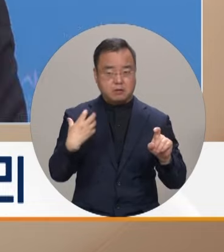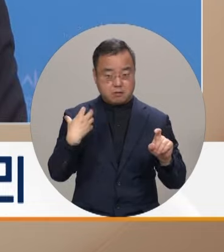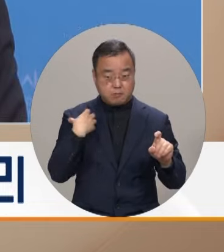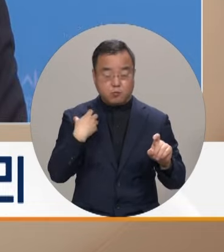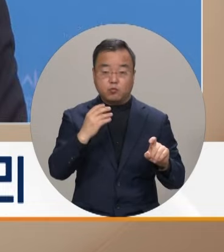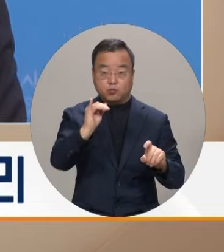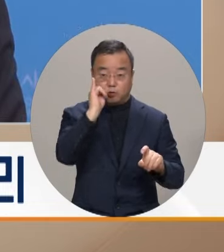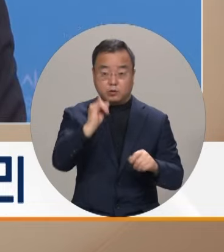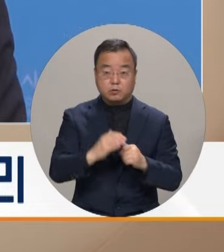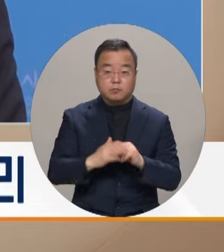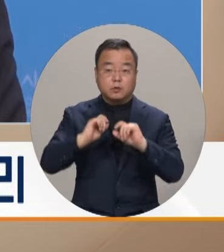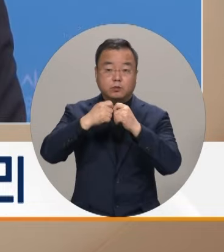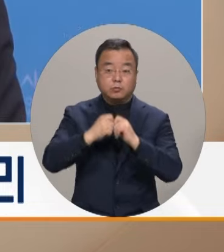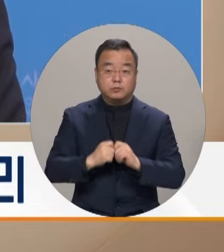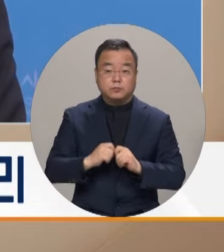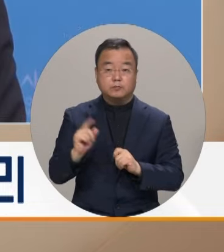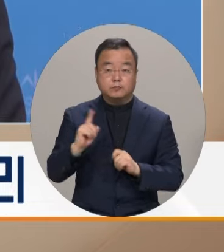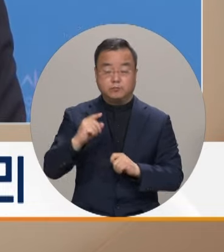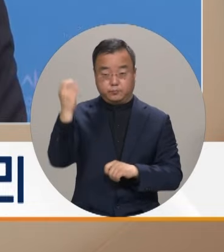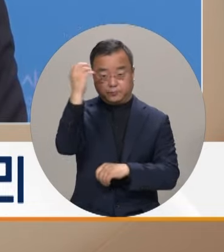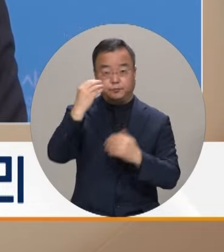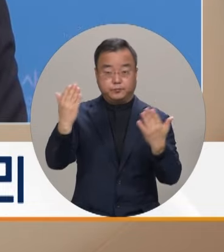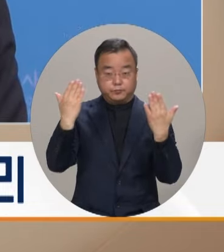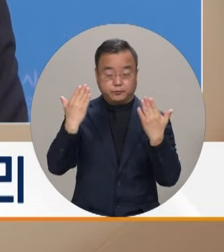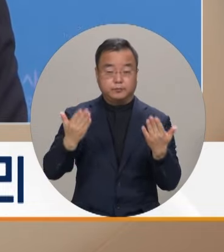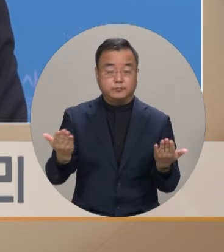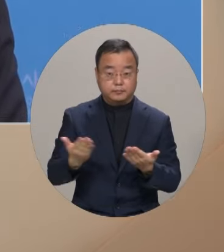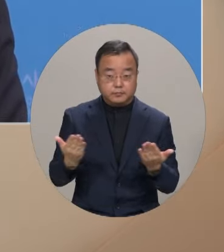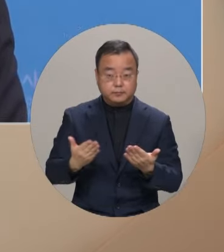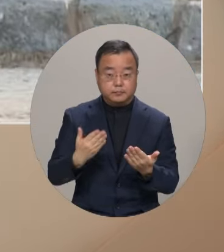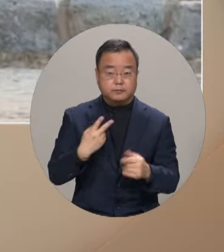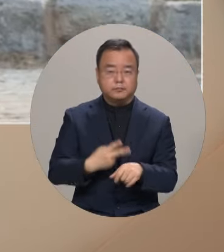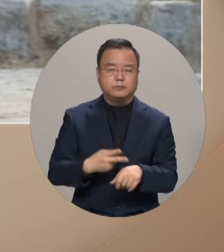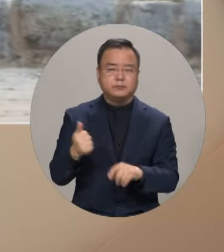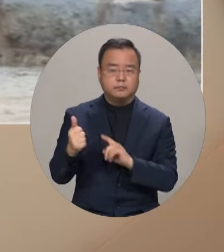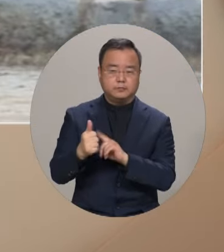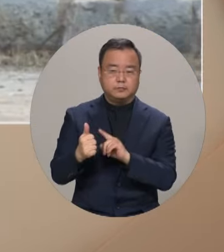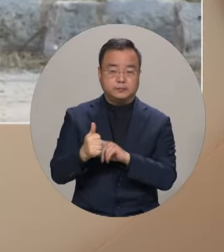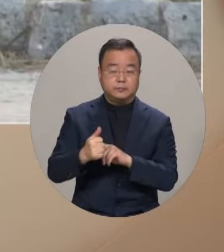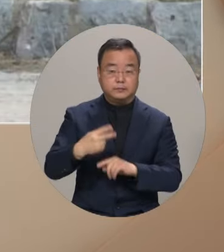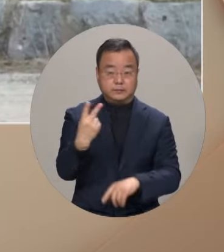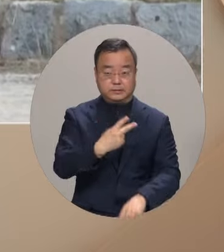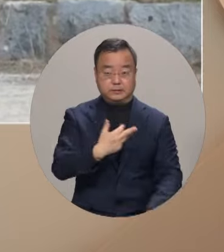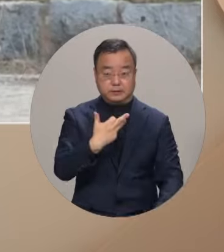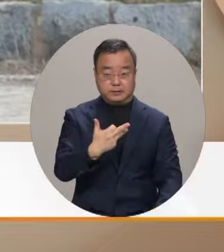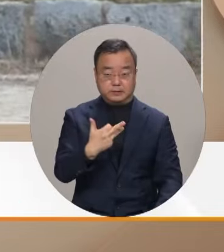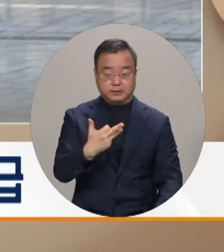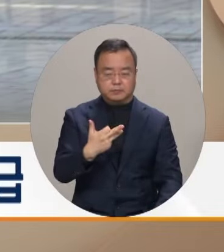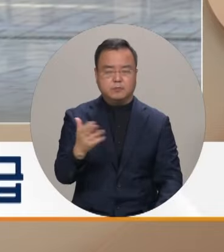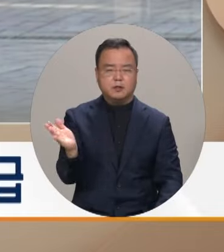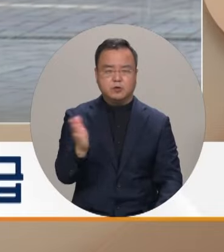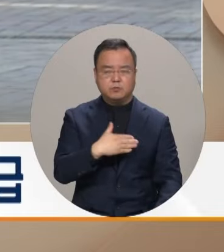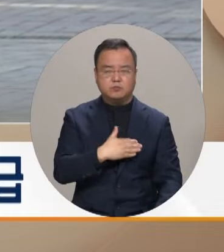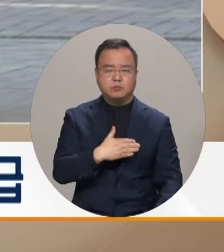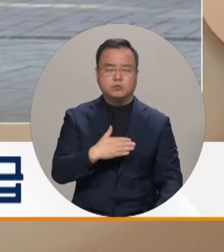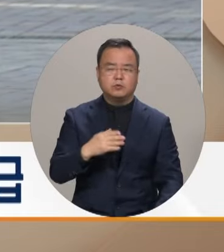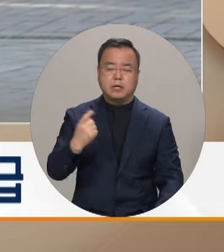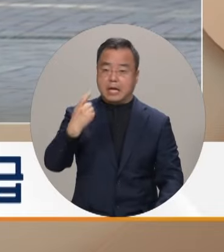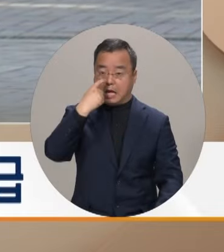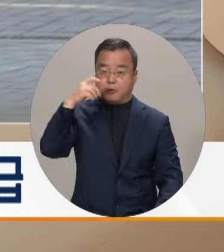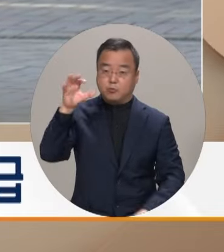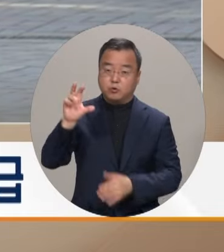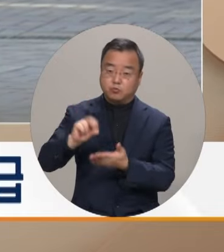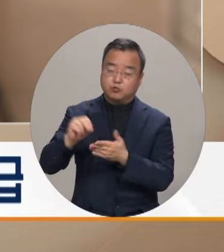구체적으로 살펴보면요이 고등학교에서 근무하는 a 교사는 2018년부터 사교육 업체와 문난 거래를